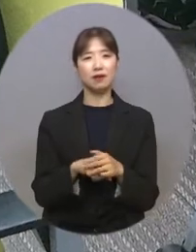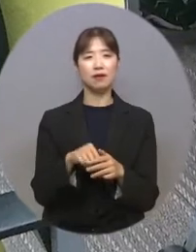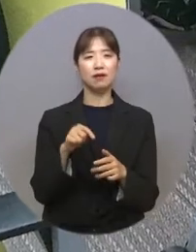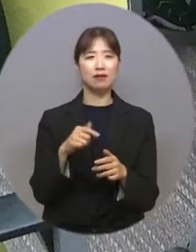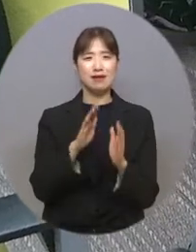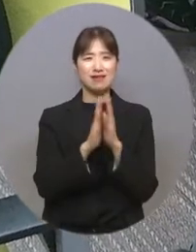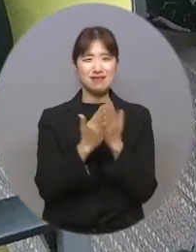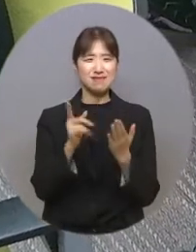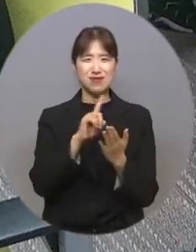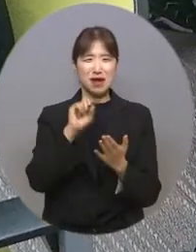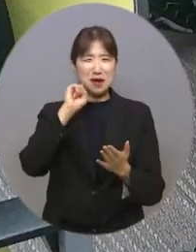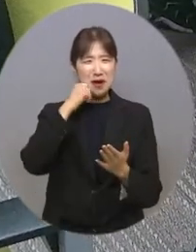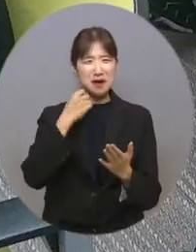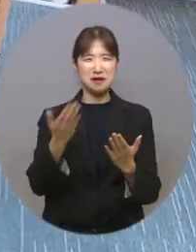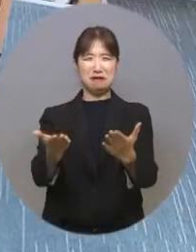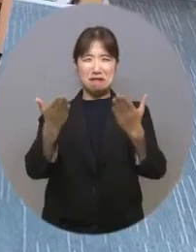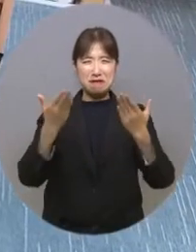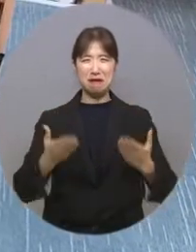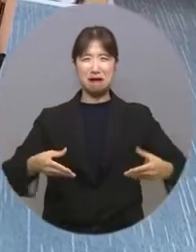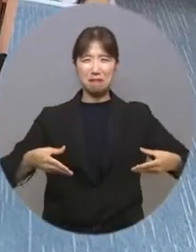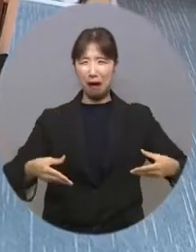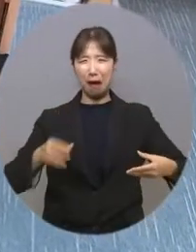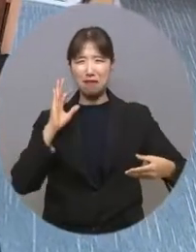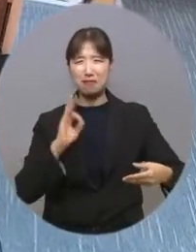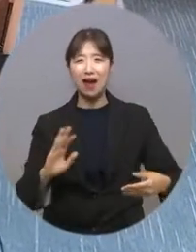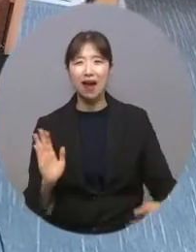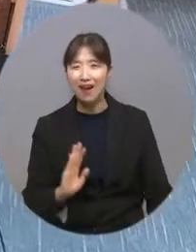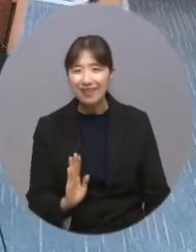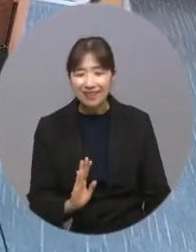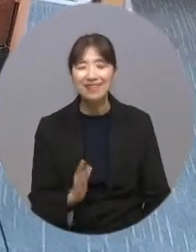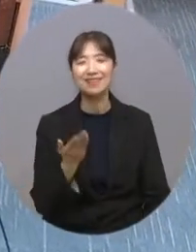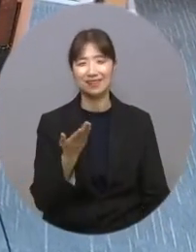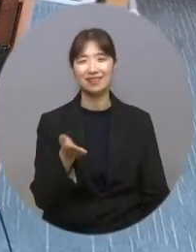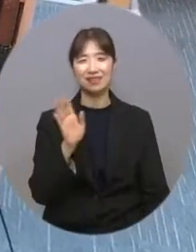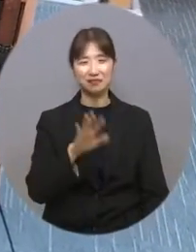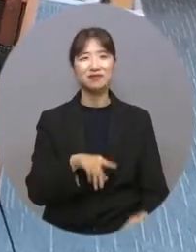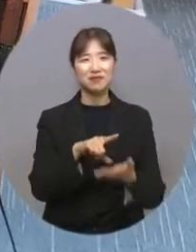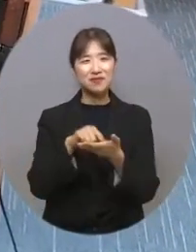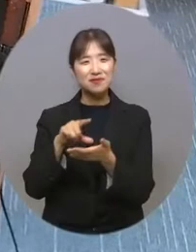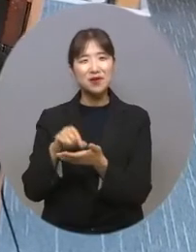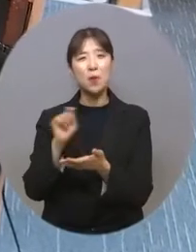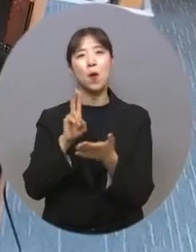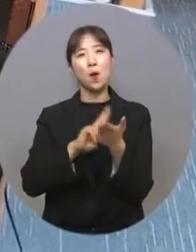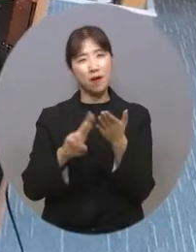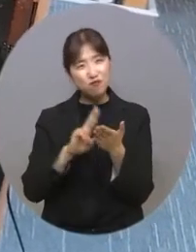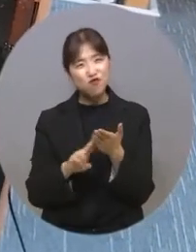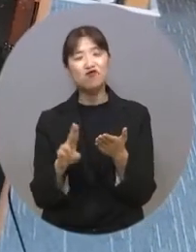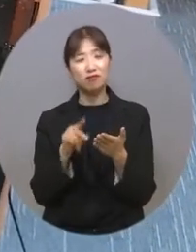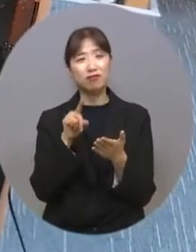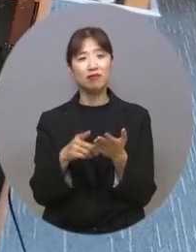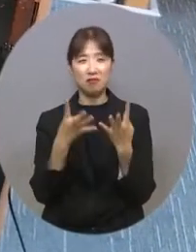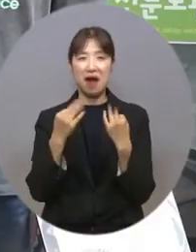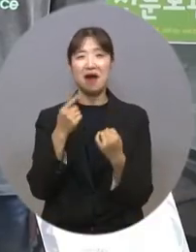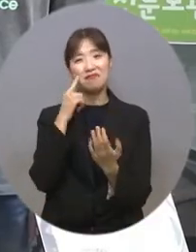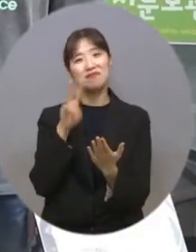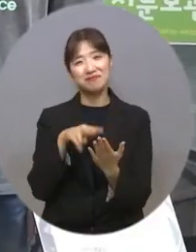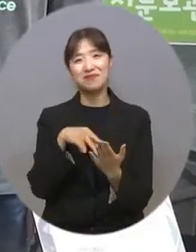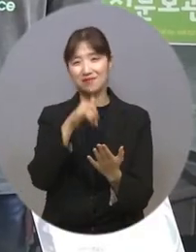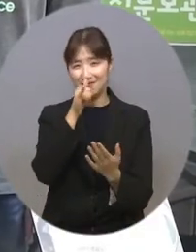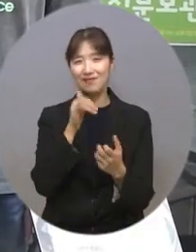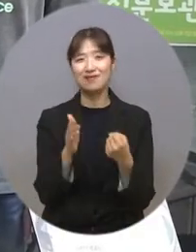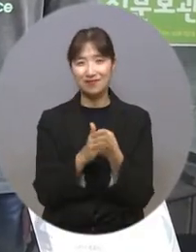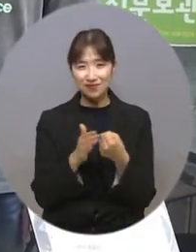보고 막 거대한 그런 부분들은 아닌 것 같고요. 네. 또 요즘에는 웹 돈이나 이런 부분들을 많이 보더라고요.